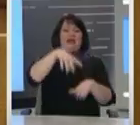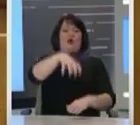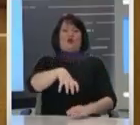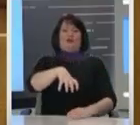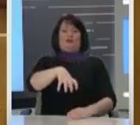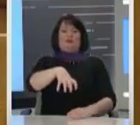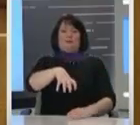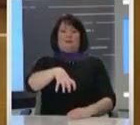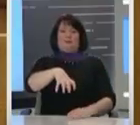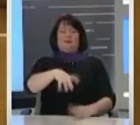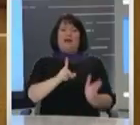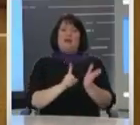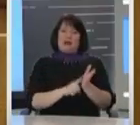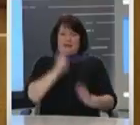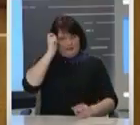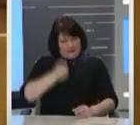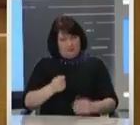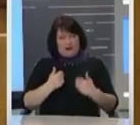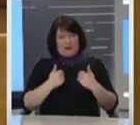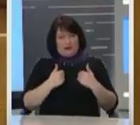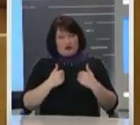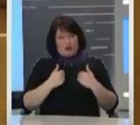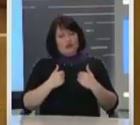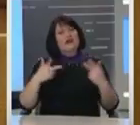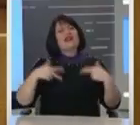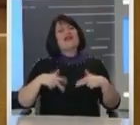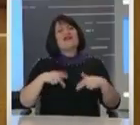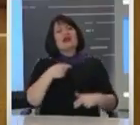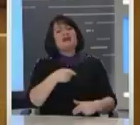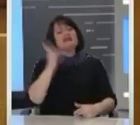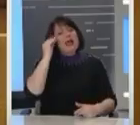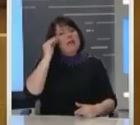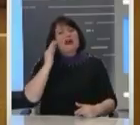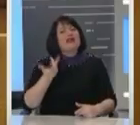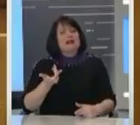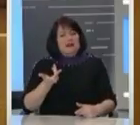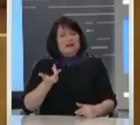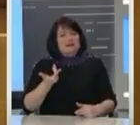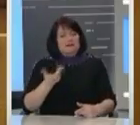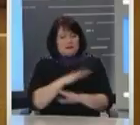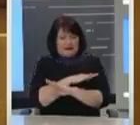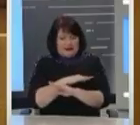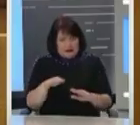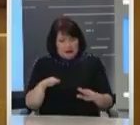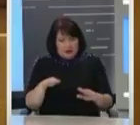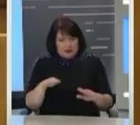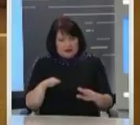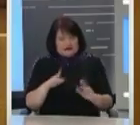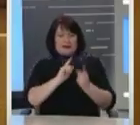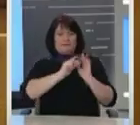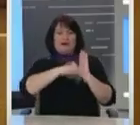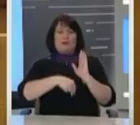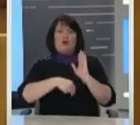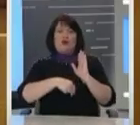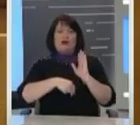Θα πρέπει να αναγνωρίσουμε στην κυβέρνηση, κυρίες και κύριοι συνάδελφοι, ότι έχει μάθει πλέον να κλείνει τις